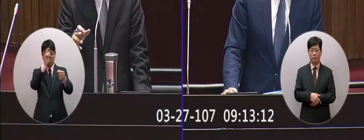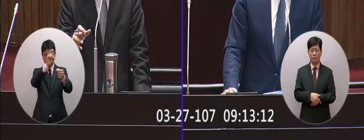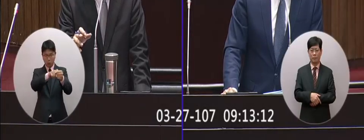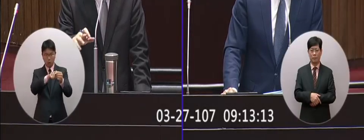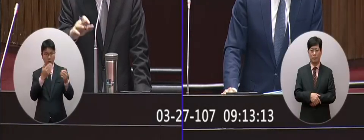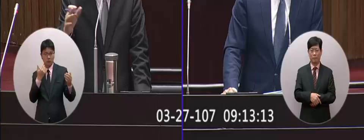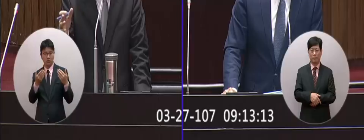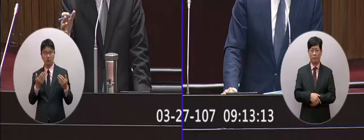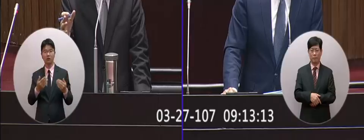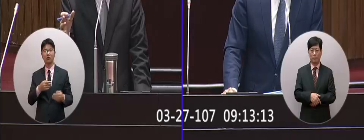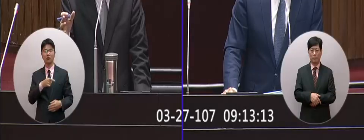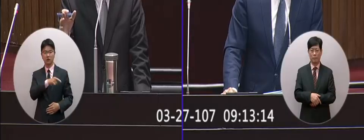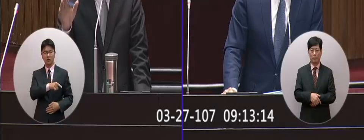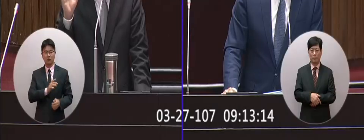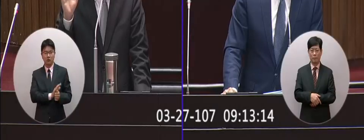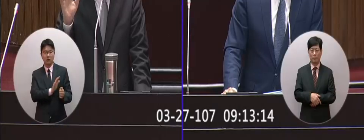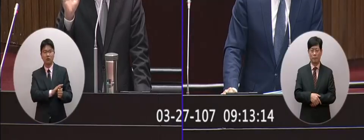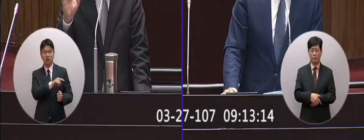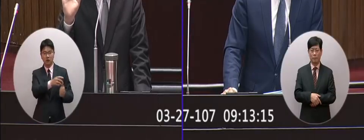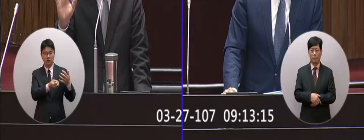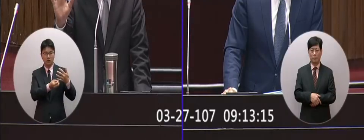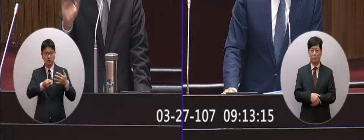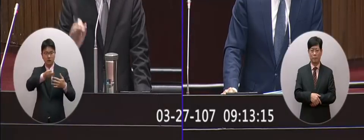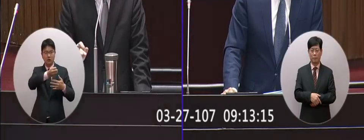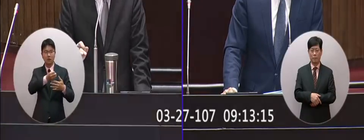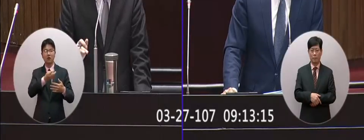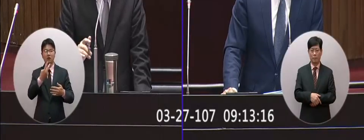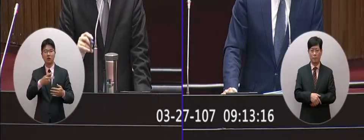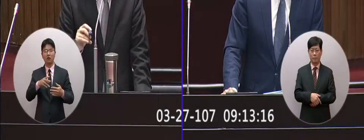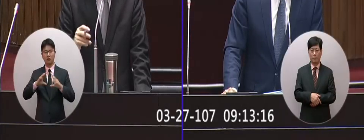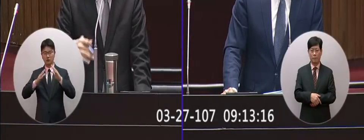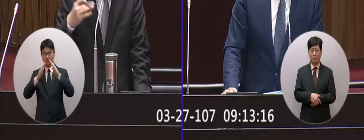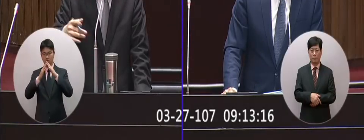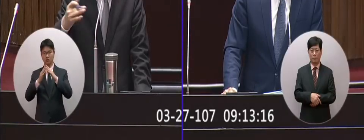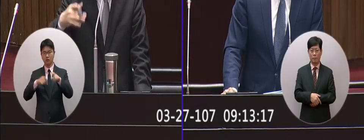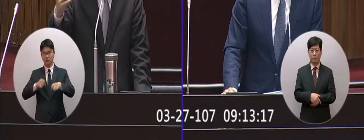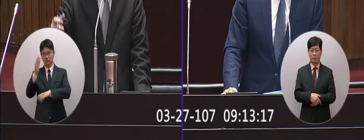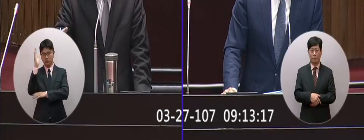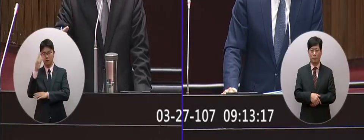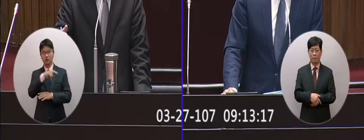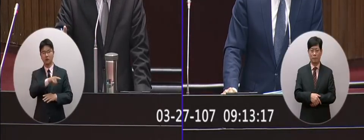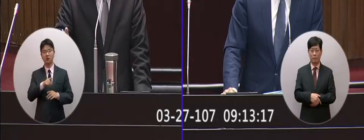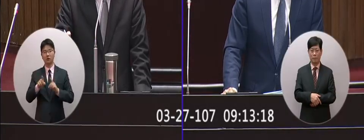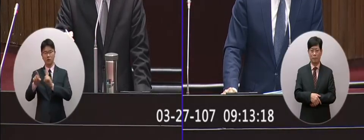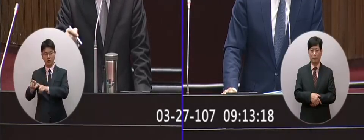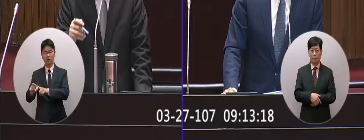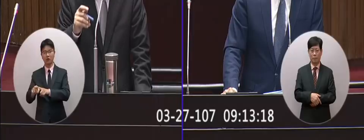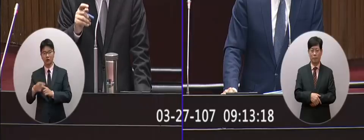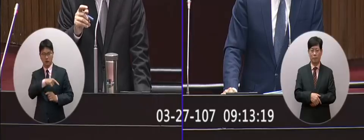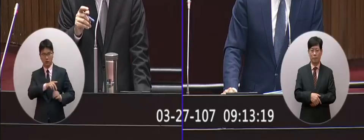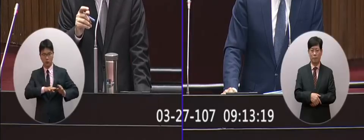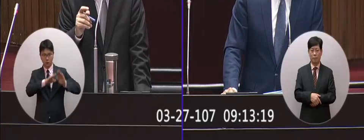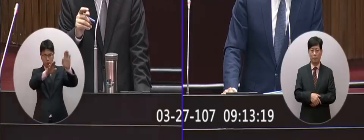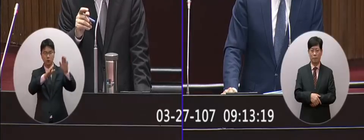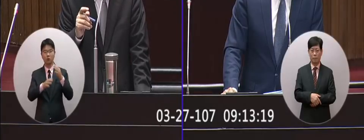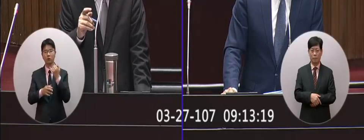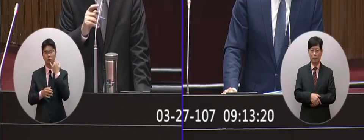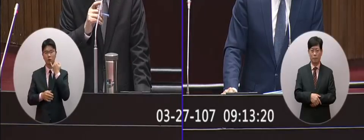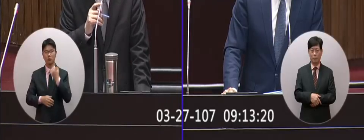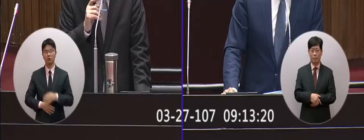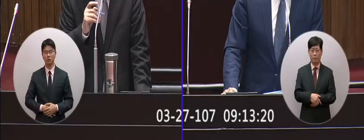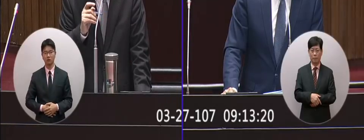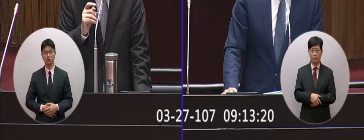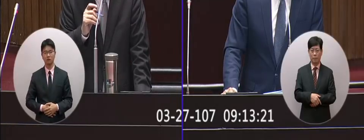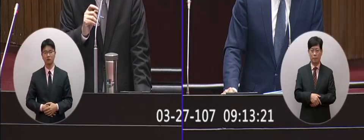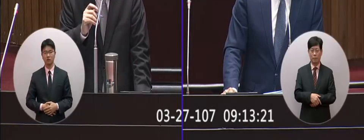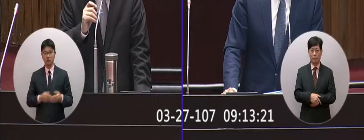这些产业能够升级，跟着国家的方向来推动的话，我相信他们越做越好。那